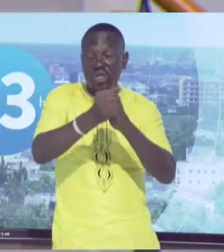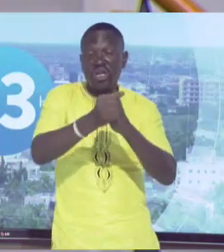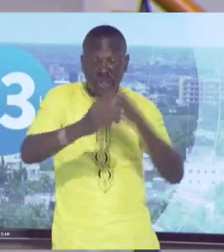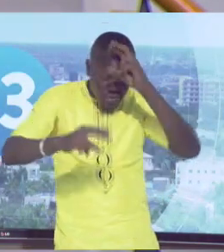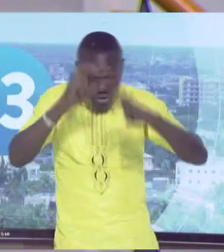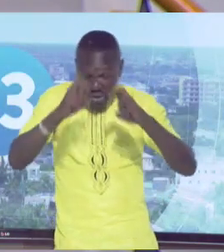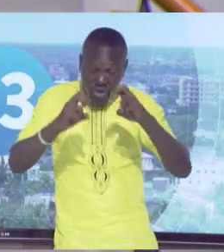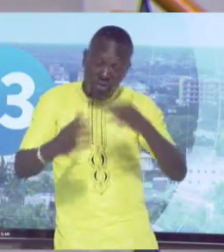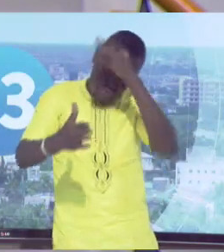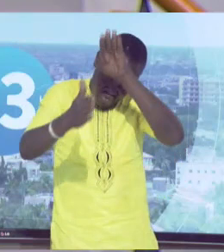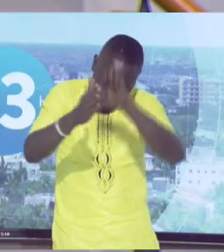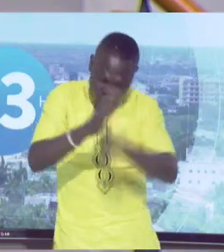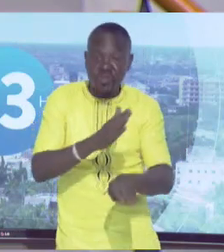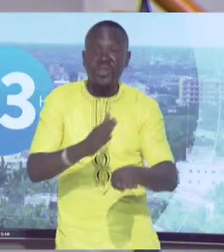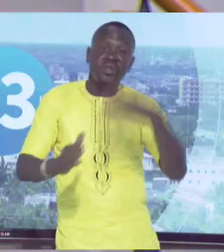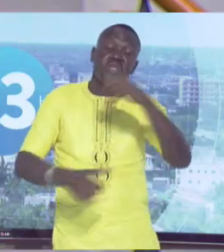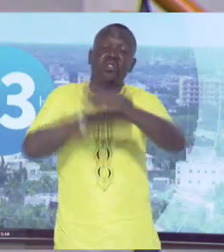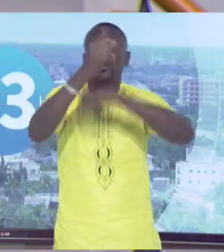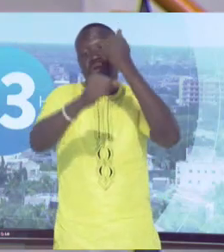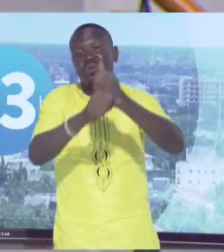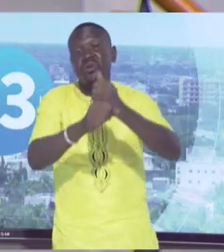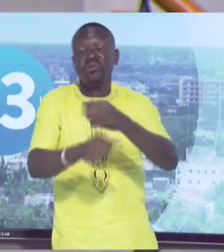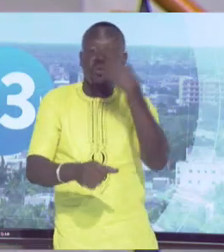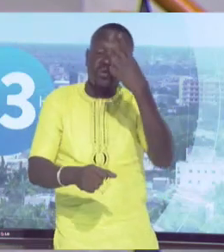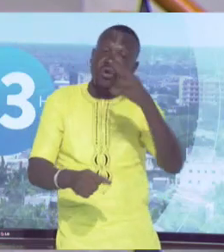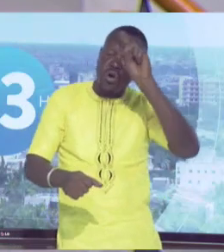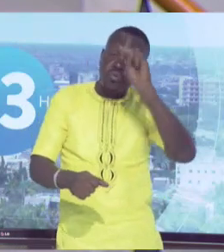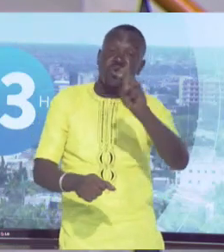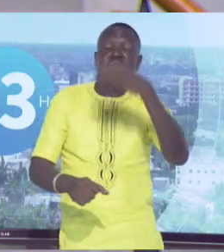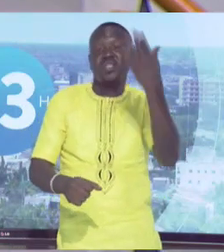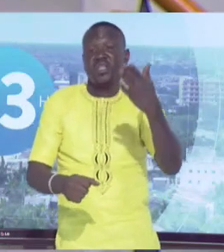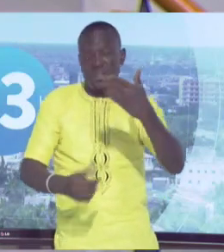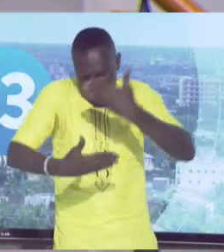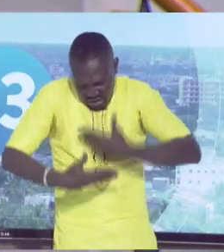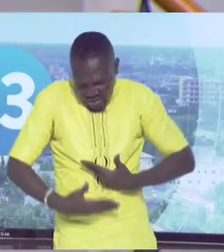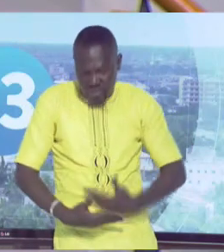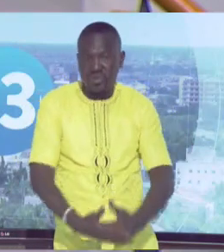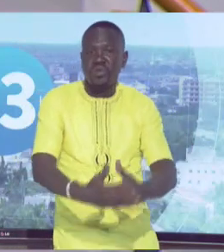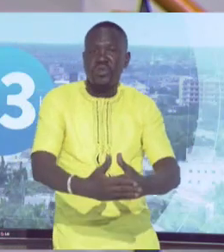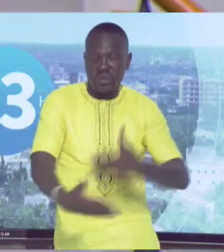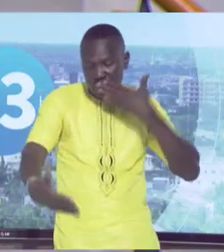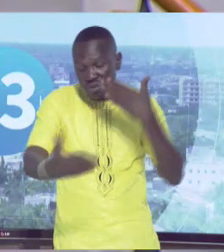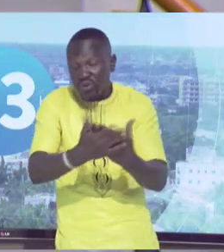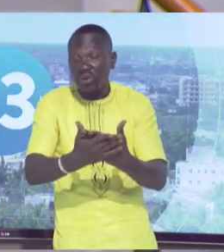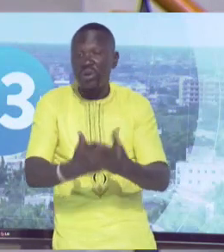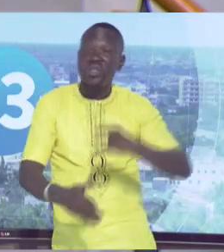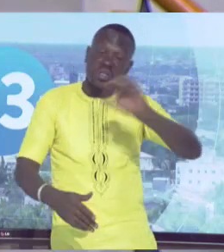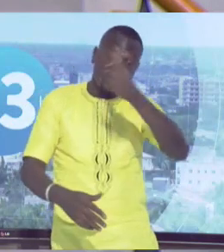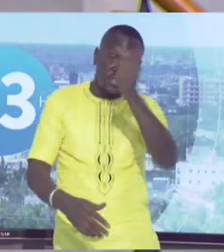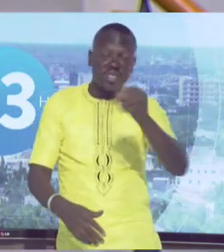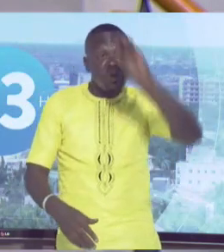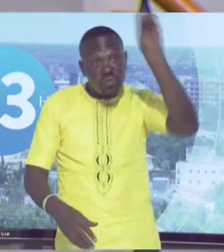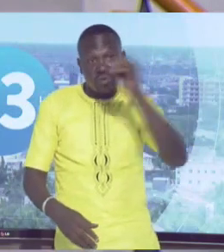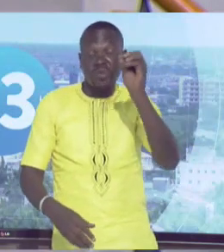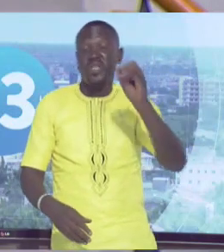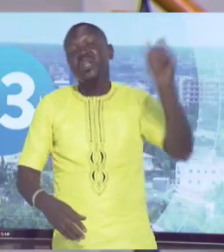moins de 5 ans qui ont été multipliées par 2,5. Les accouchements assistés qui ont atteint 93%. Le